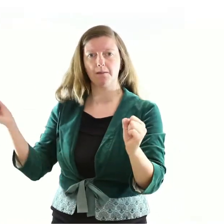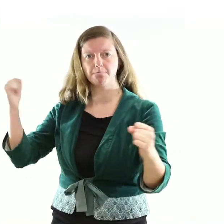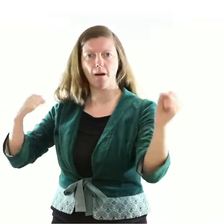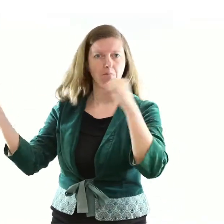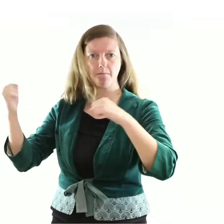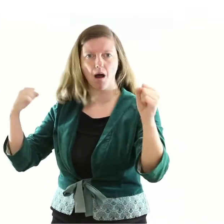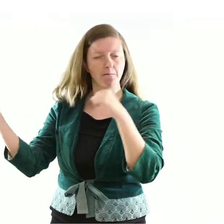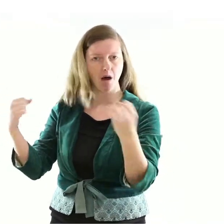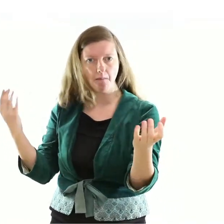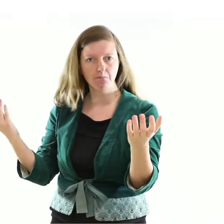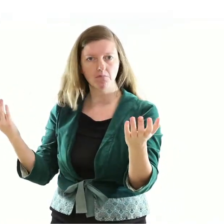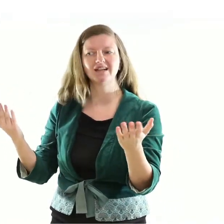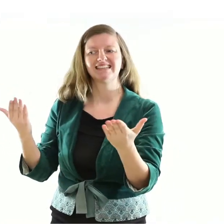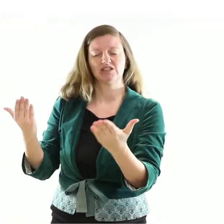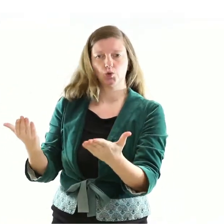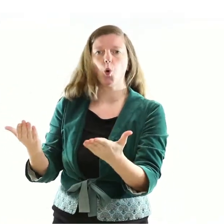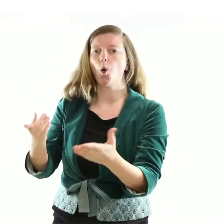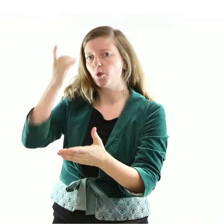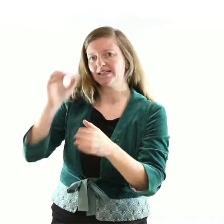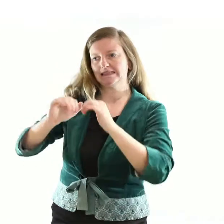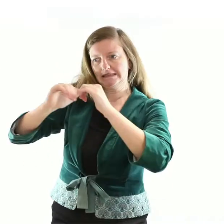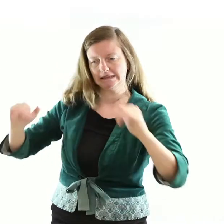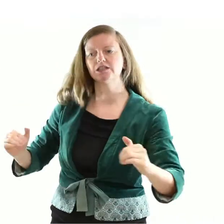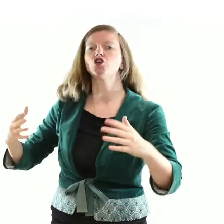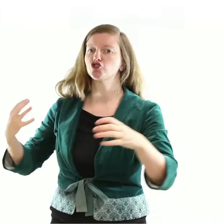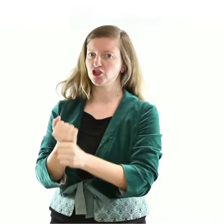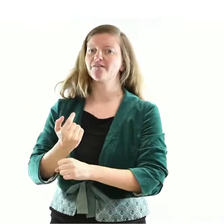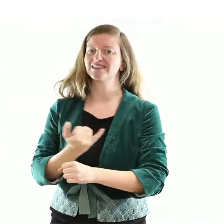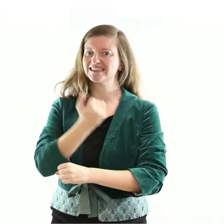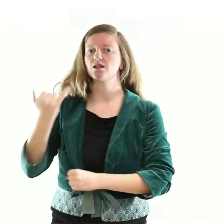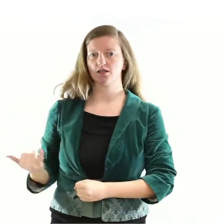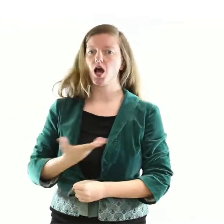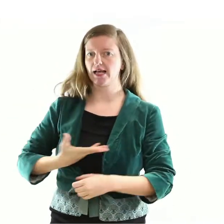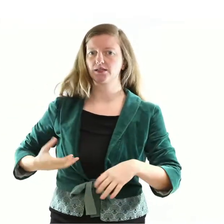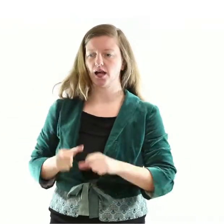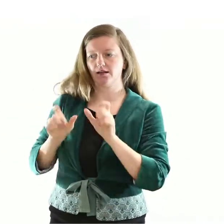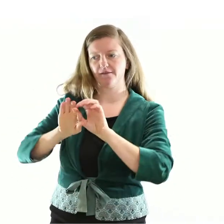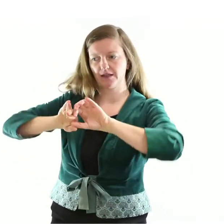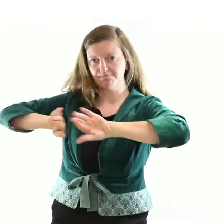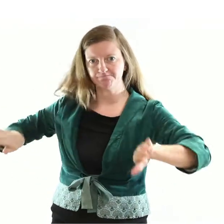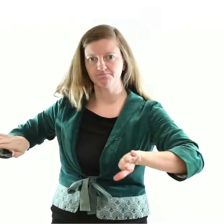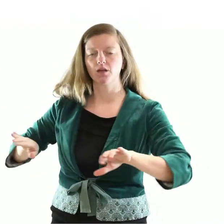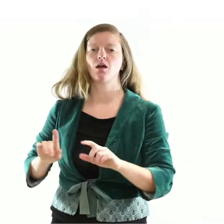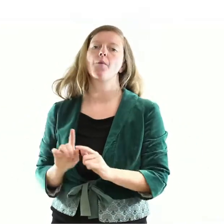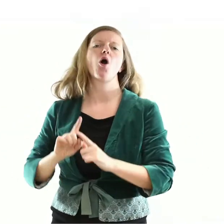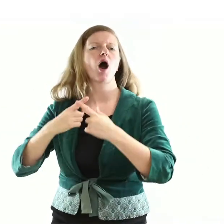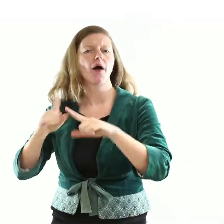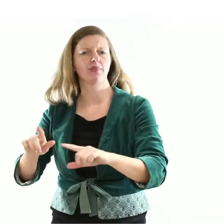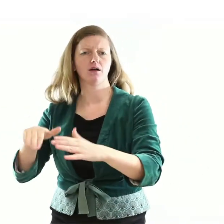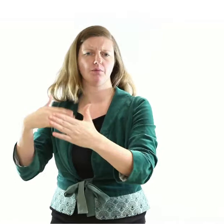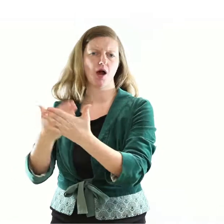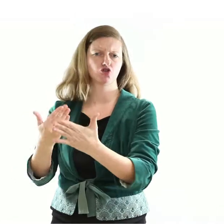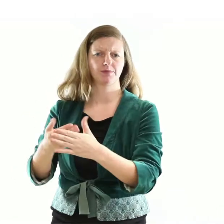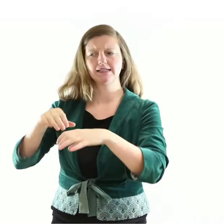ausgeschlossen werden kann. Das ist zum Beispiel in Sachsen-Anhalt in diesem Jahr verhindert worden. Aber auch in vielen anderen Zusammenhängen bis hin